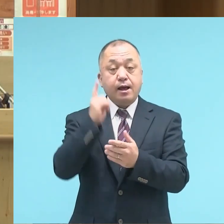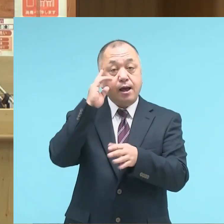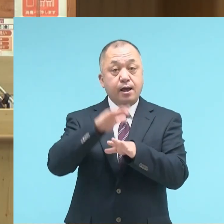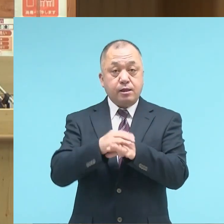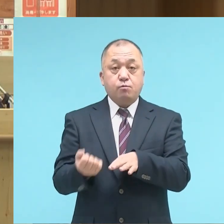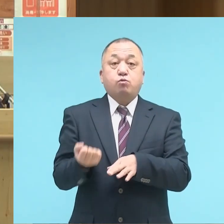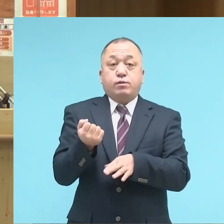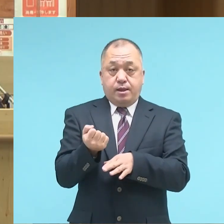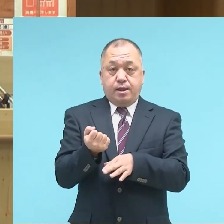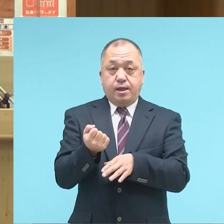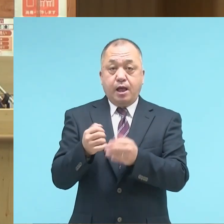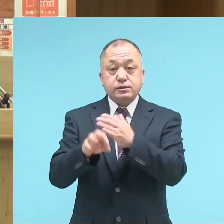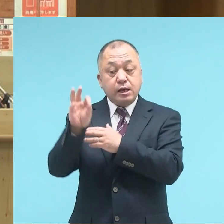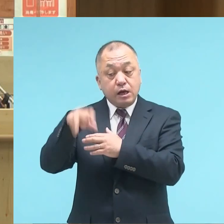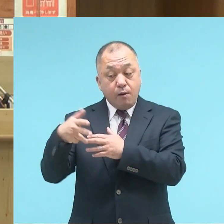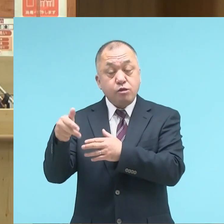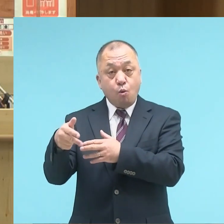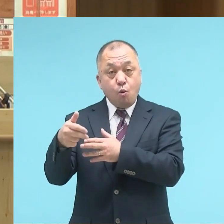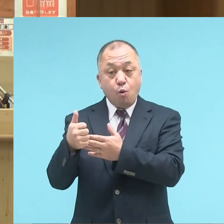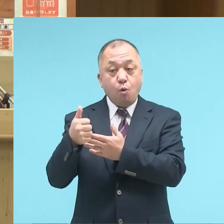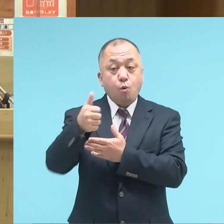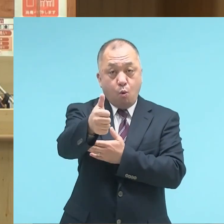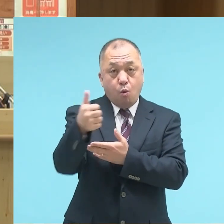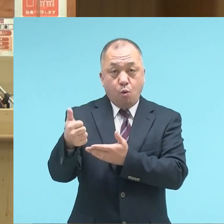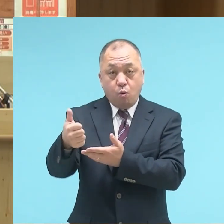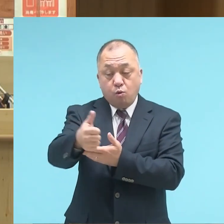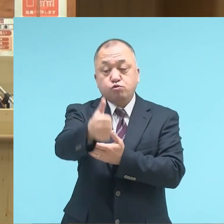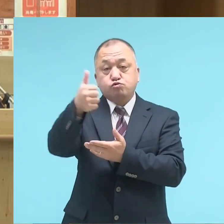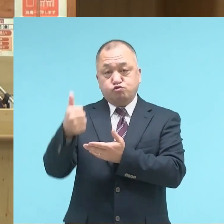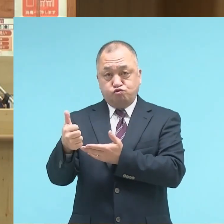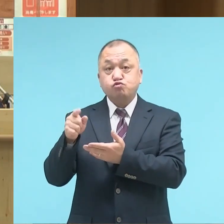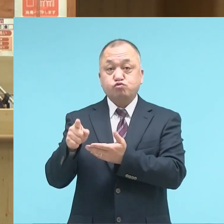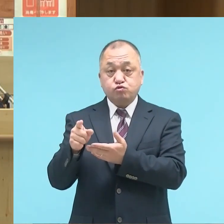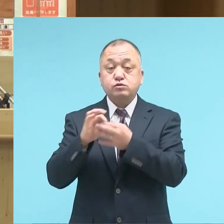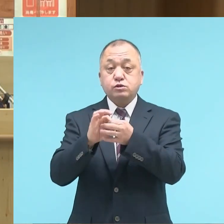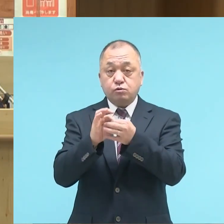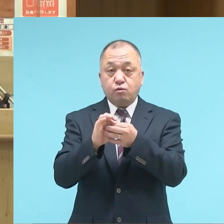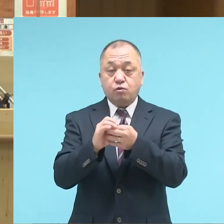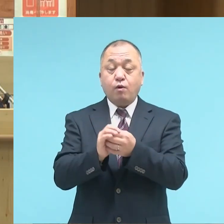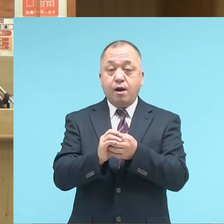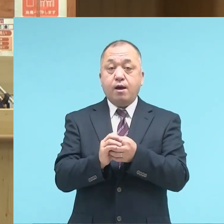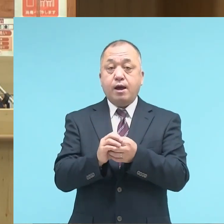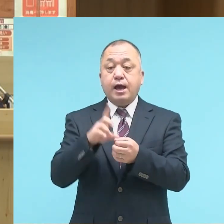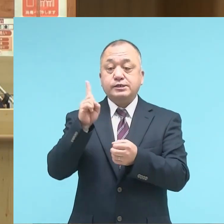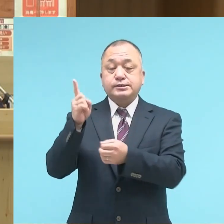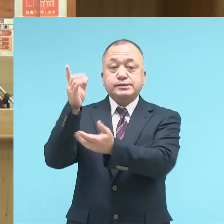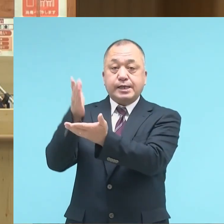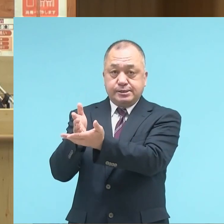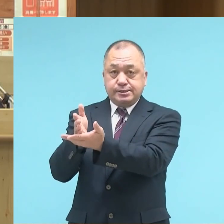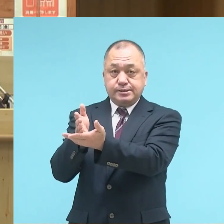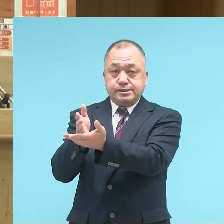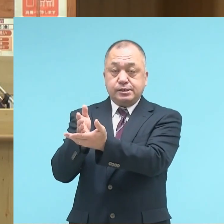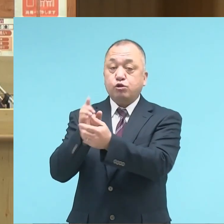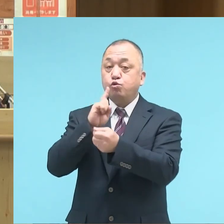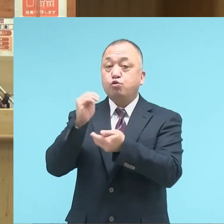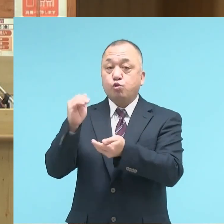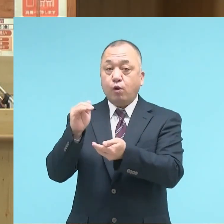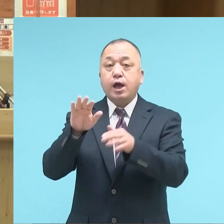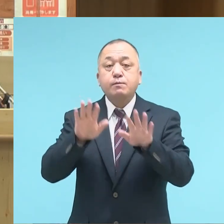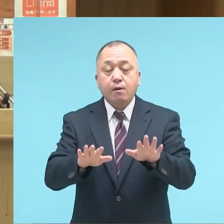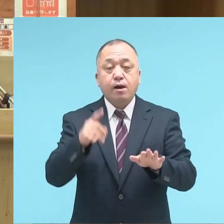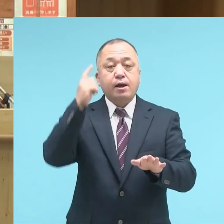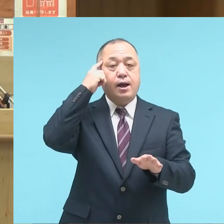旭川の発着の旅行、GoTo トラベルを活用したですね、そういったものを、一時停止などの措置をするということは現